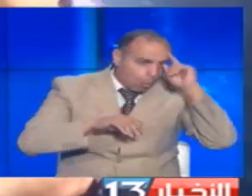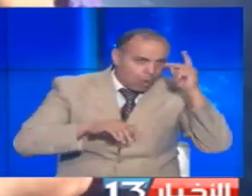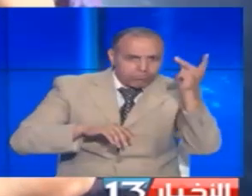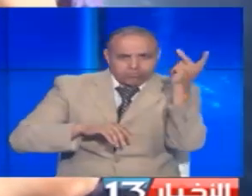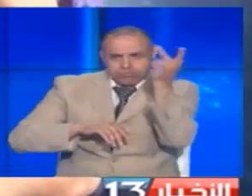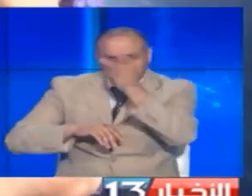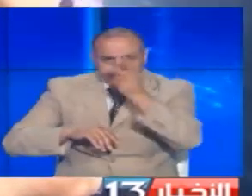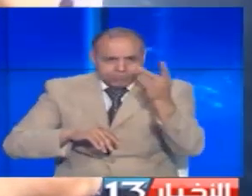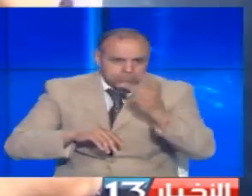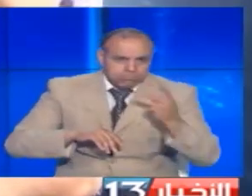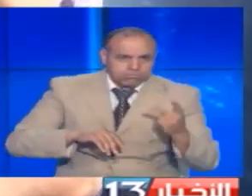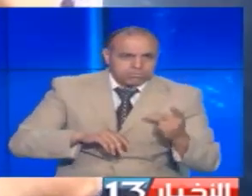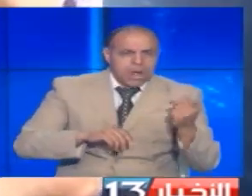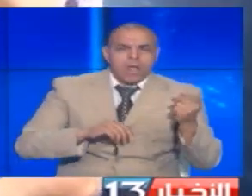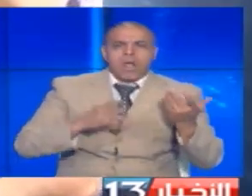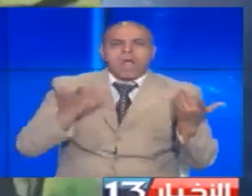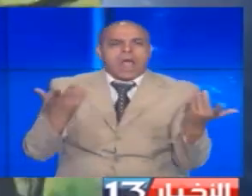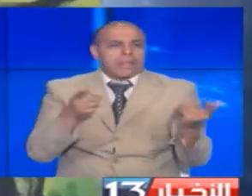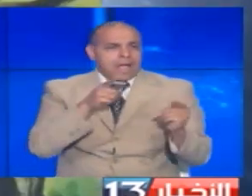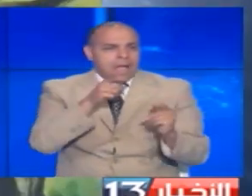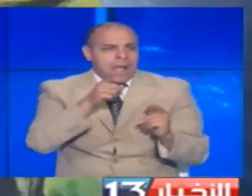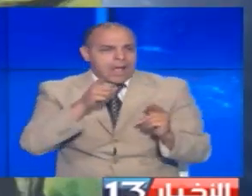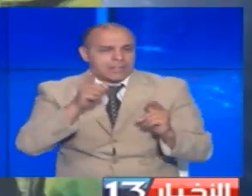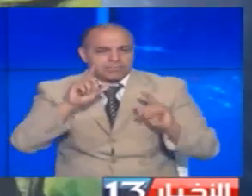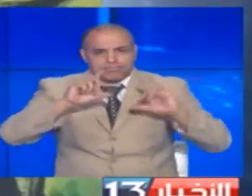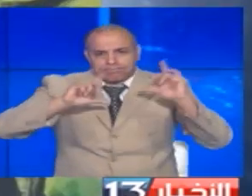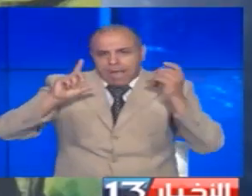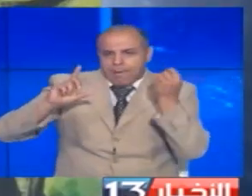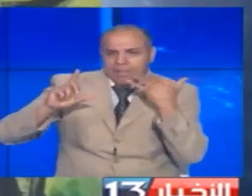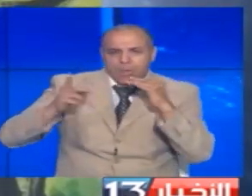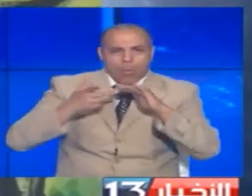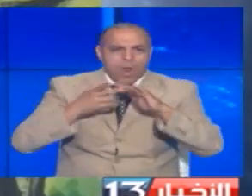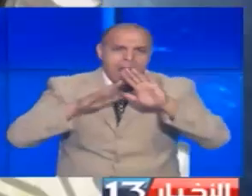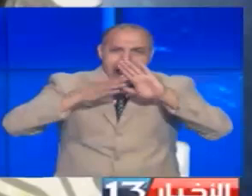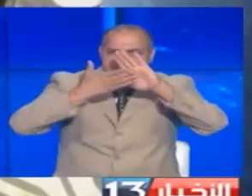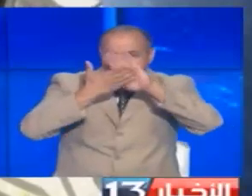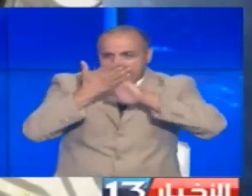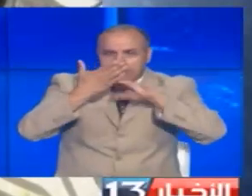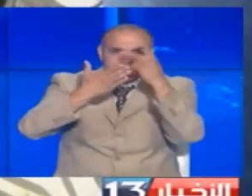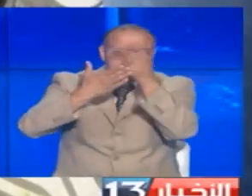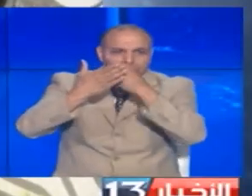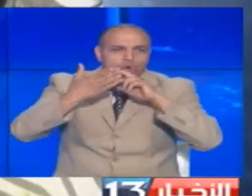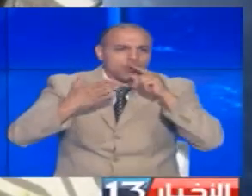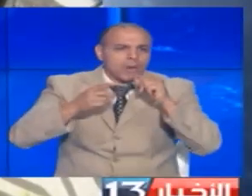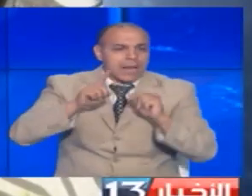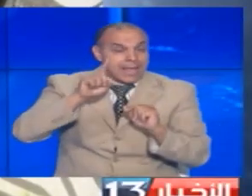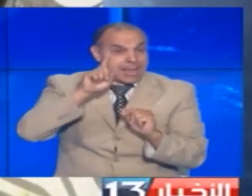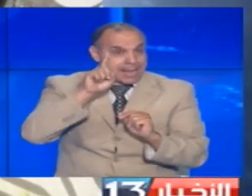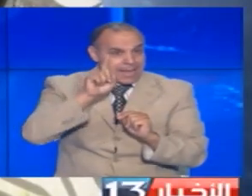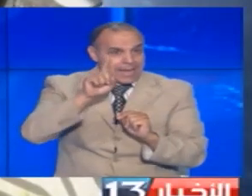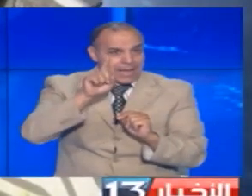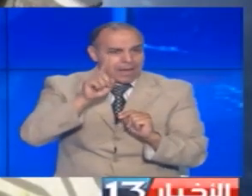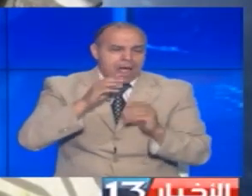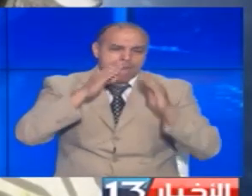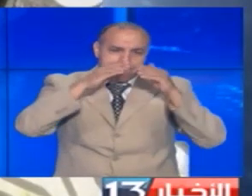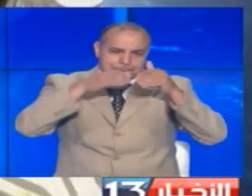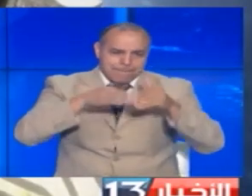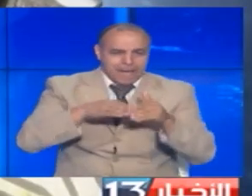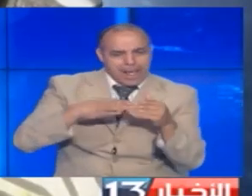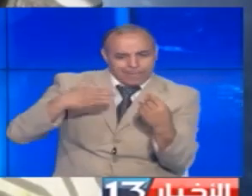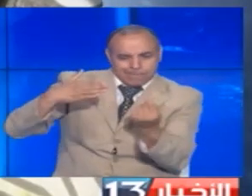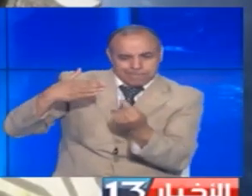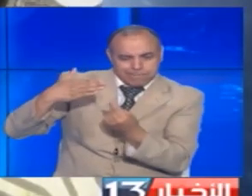الرسم والتلوين ليس على الابحاث البيضاء والجدران كما هو معتاد وانما على القوارب الصغيره